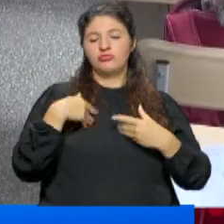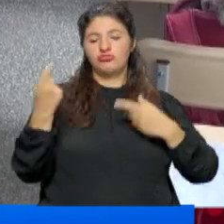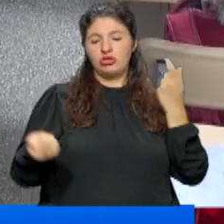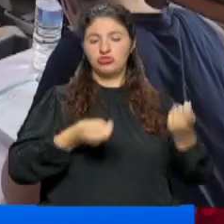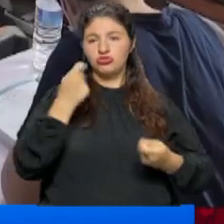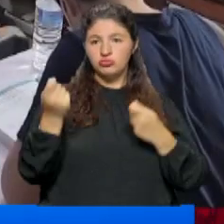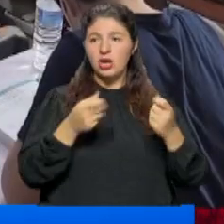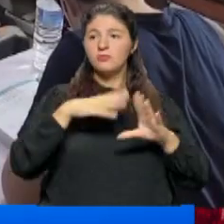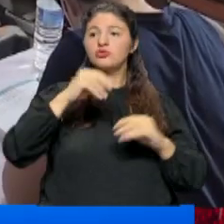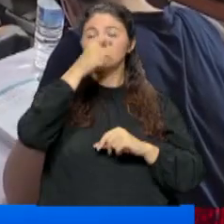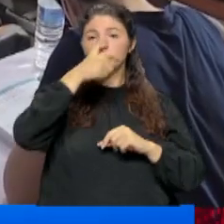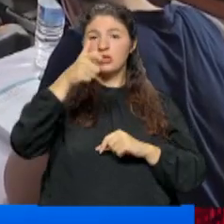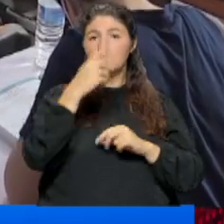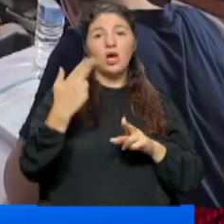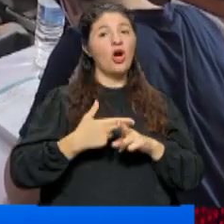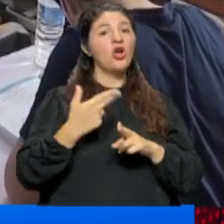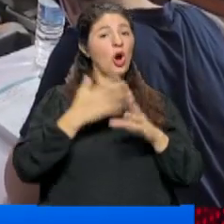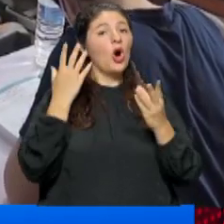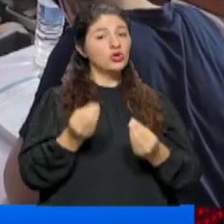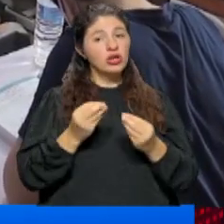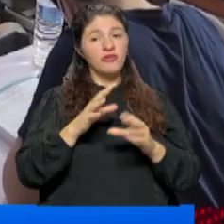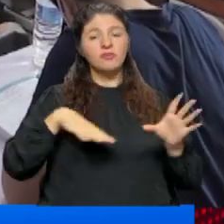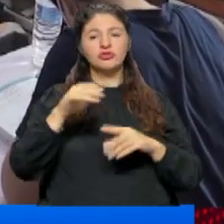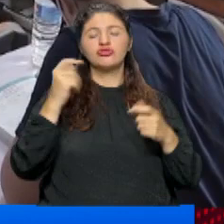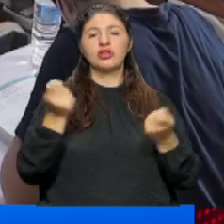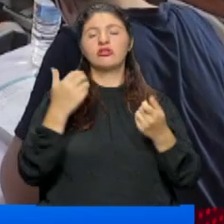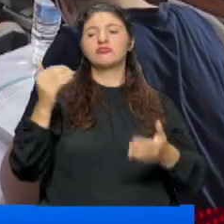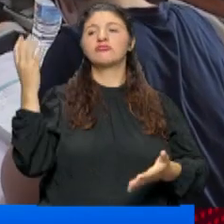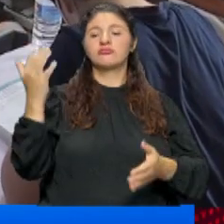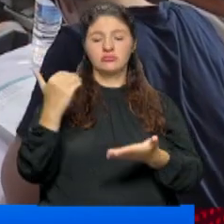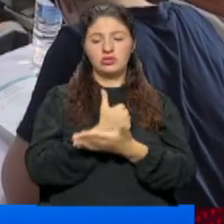çalışmanın tüm Türkiye'de bir örnek olacağını ve tüm çalışanların kazanacağına inanıyoruz.